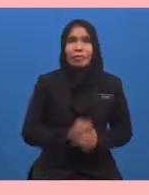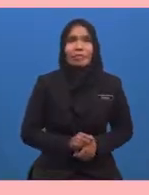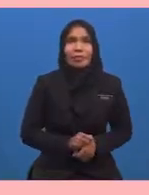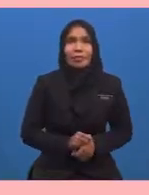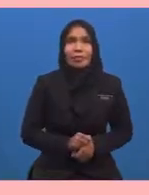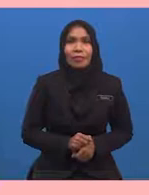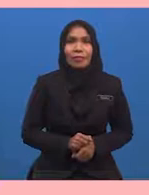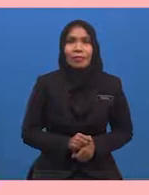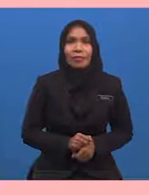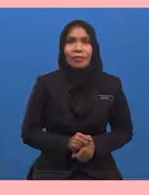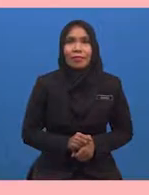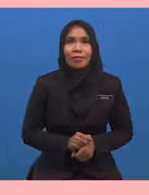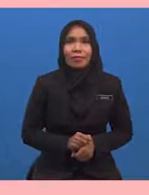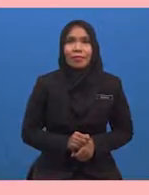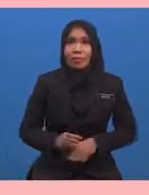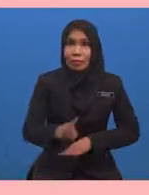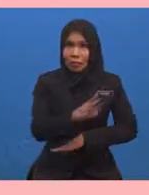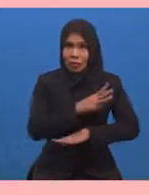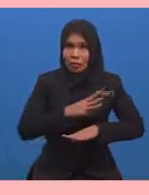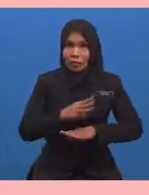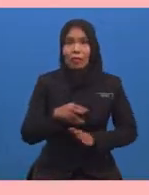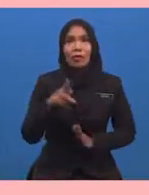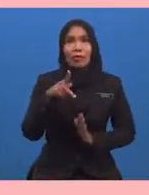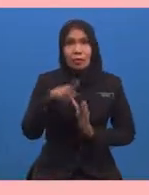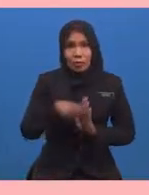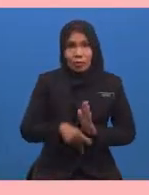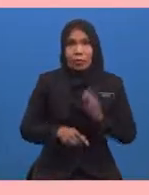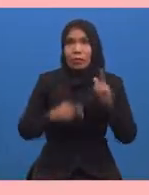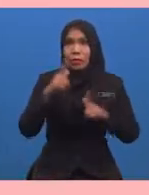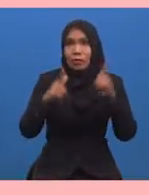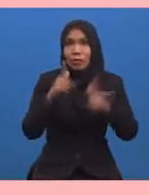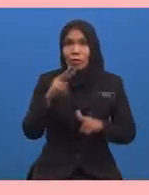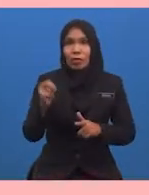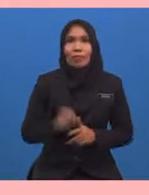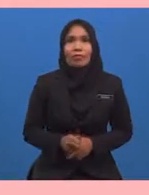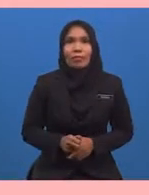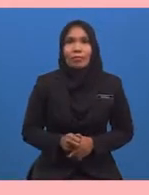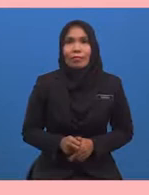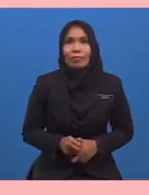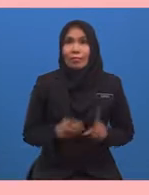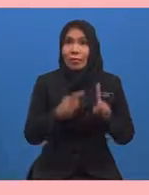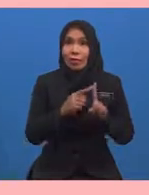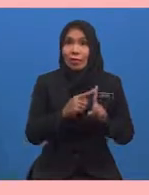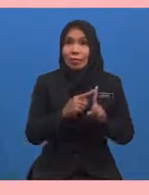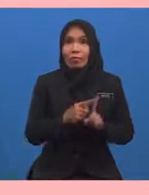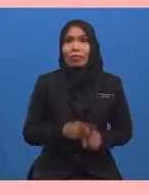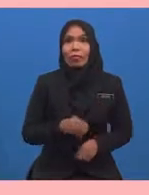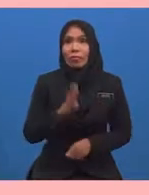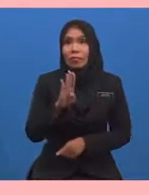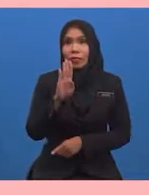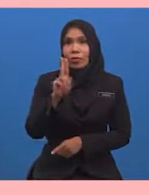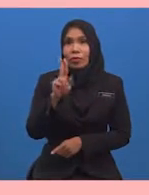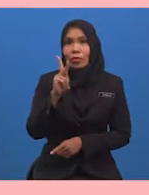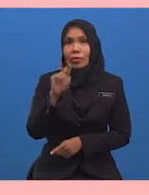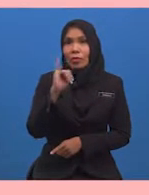Antara kawasan pelancongan tanah tinggi ialah Bukit Bendera di Pulau Pinang,